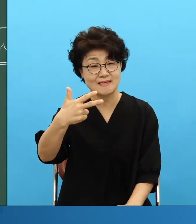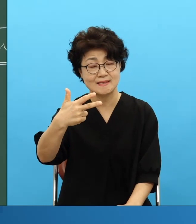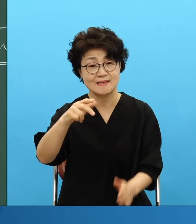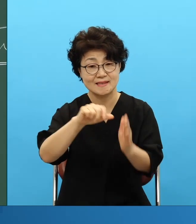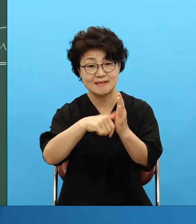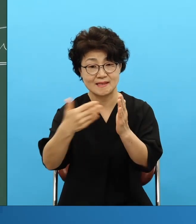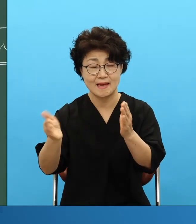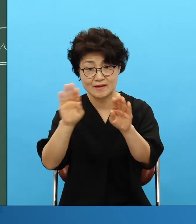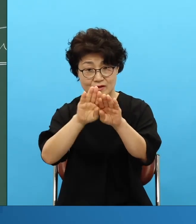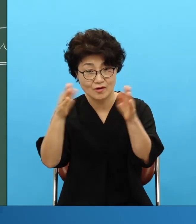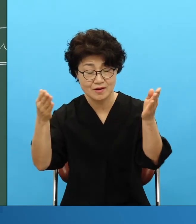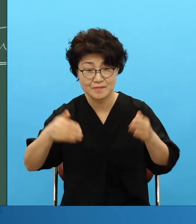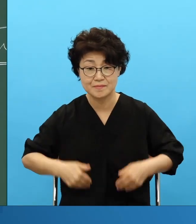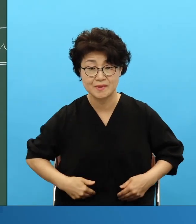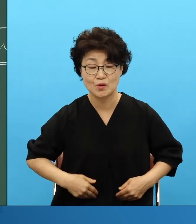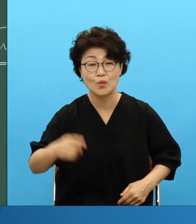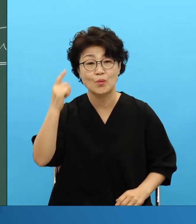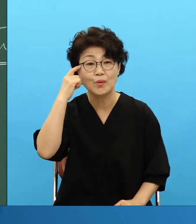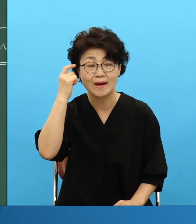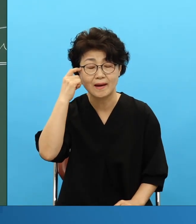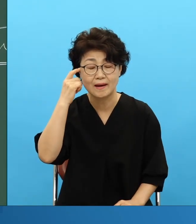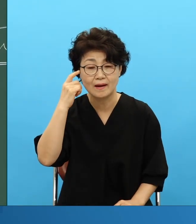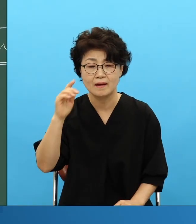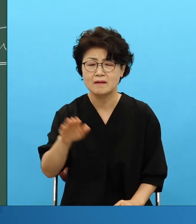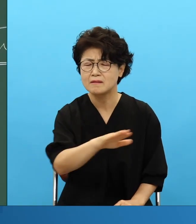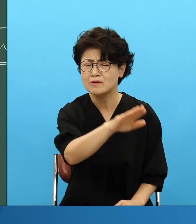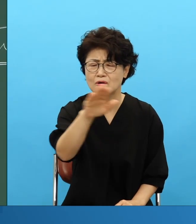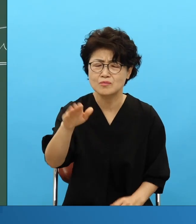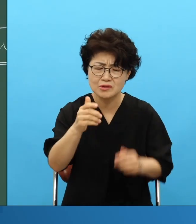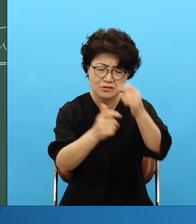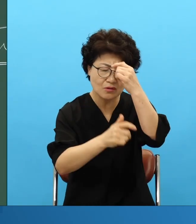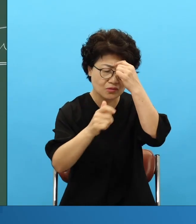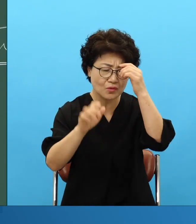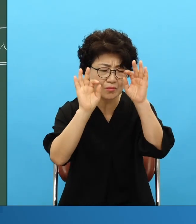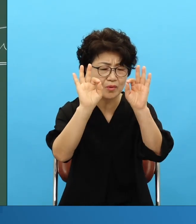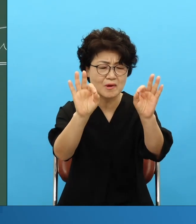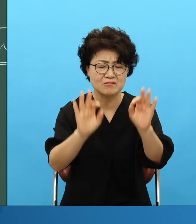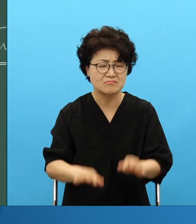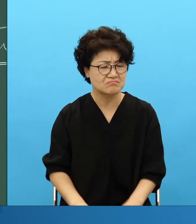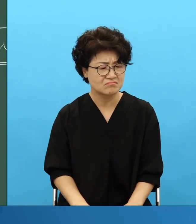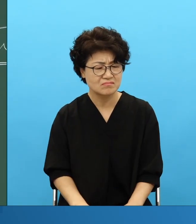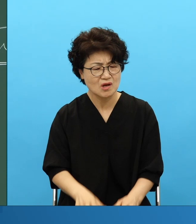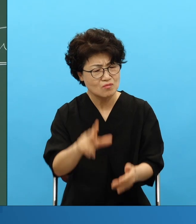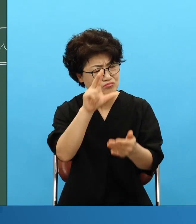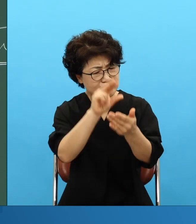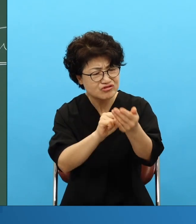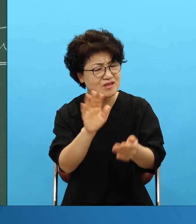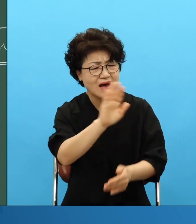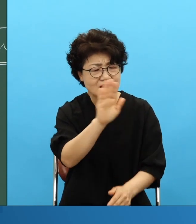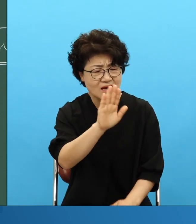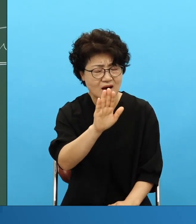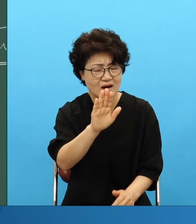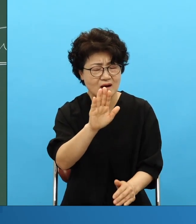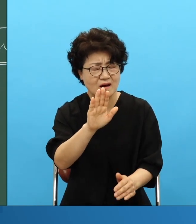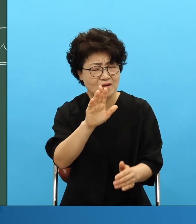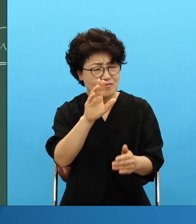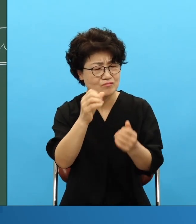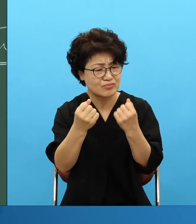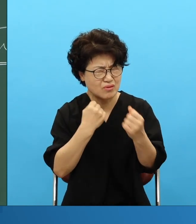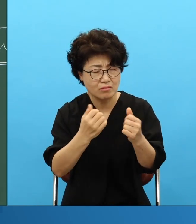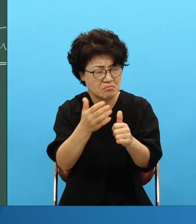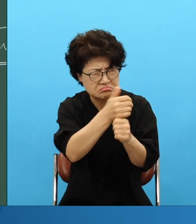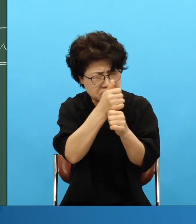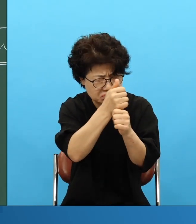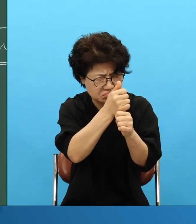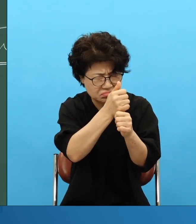성도님들은 아무 문제 아닌 거에 잡혀서 문제를 삼고 거기서 죽어가고 있어요. Why must we open the age of 237 on Saturday? Your 말도 안